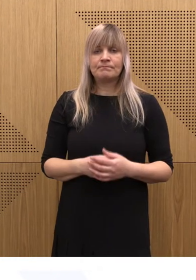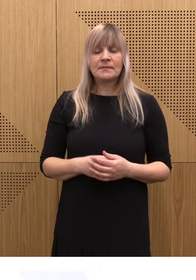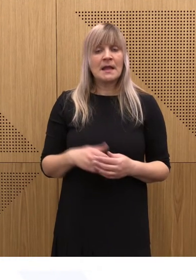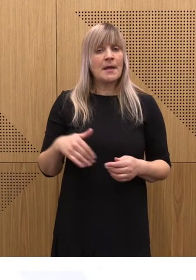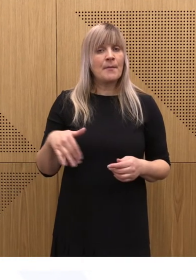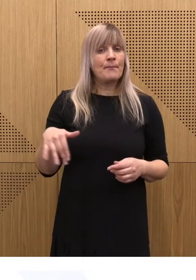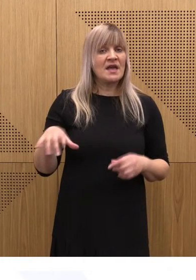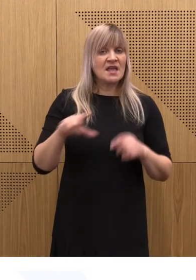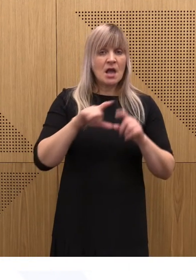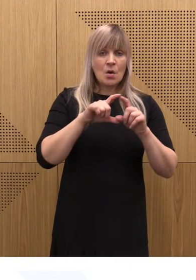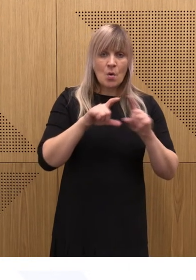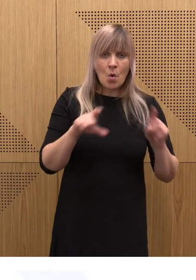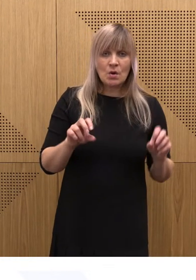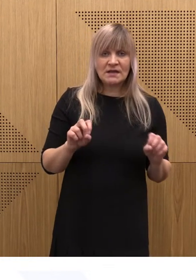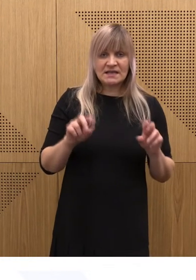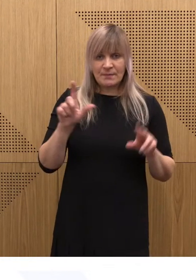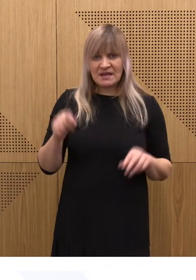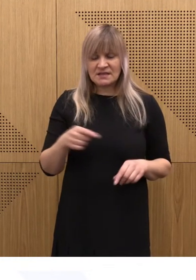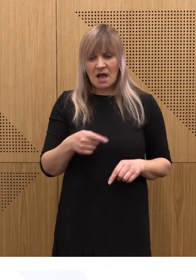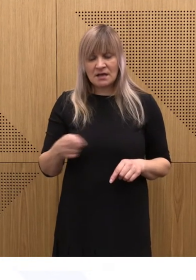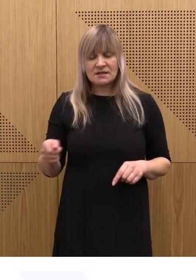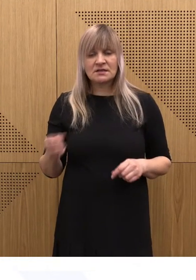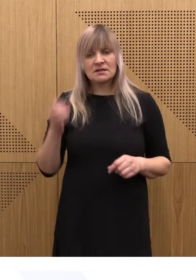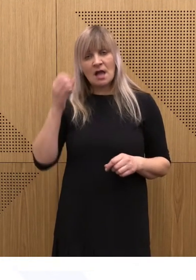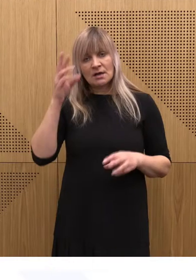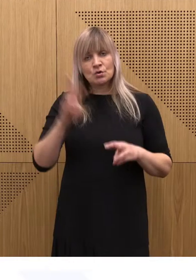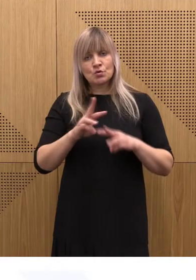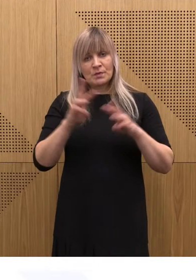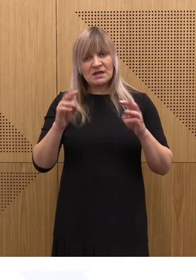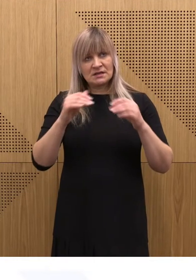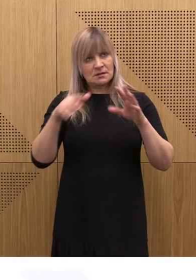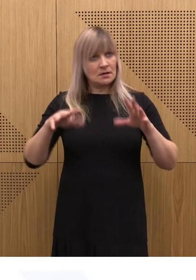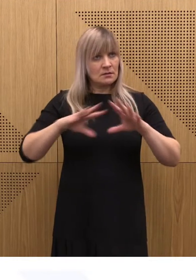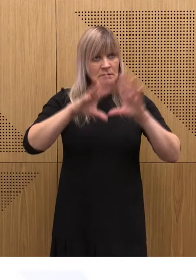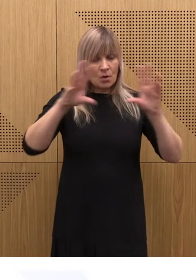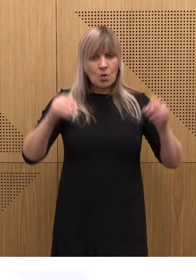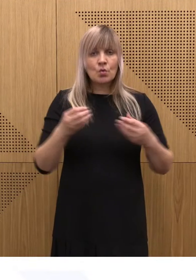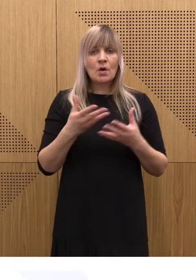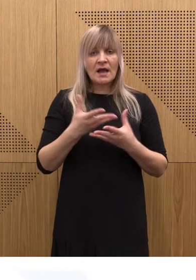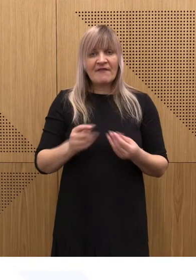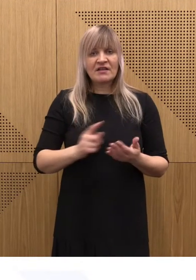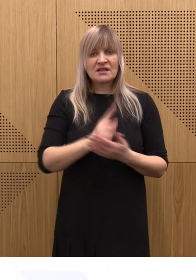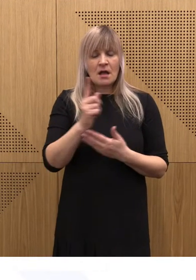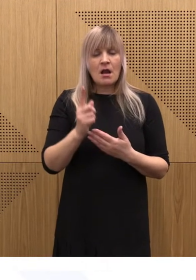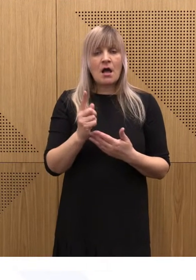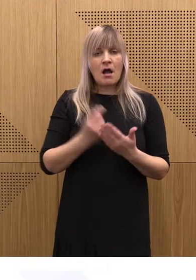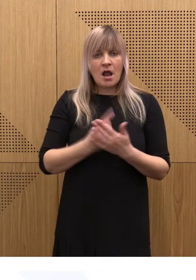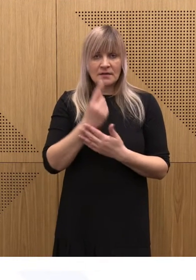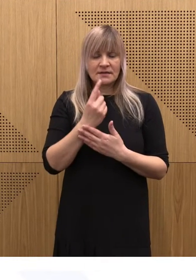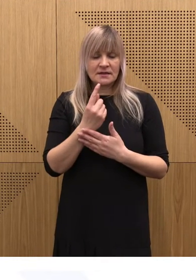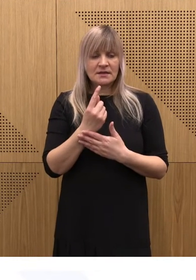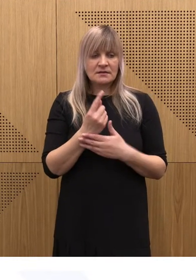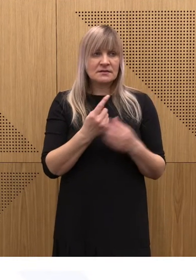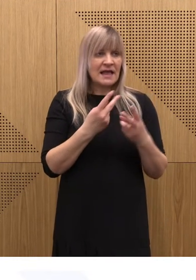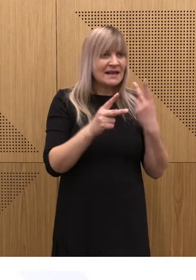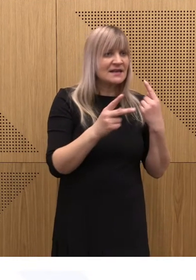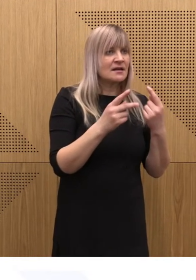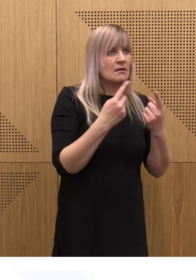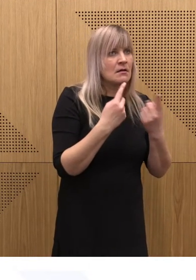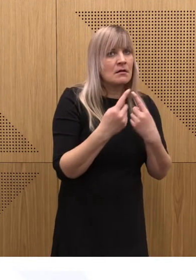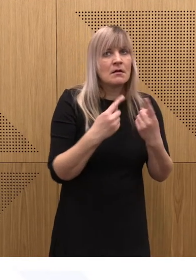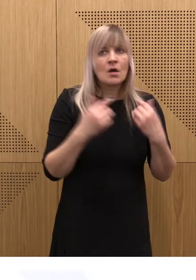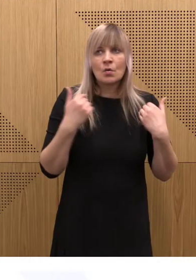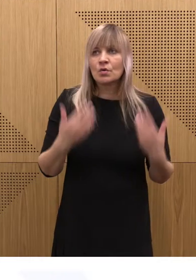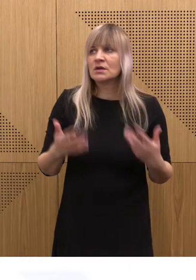Meie koolid ja spetsialistid ja ka haridusministeerium tegelikult on kevadest saadik ju tegelenud erinevate variantidega, juhistega,